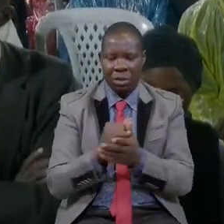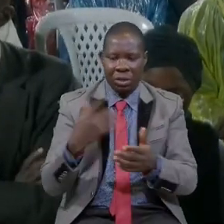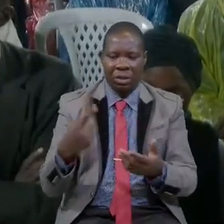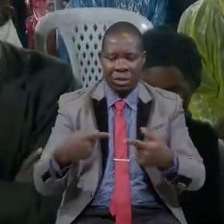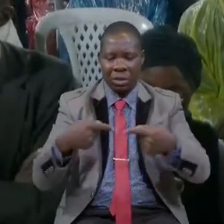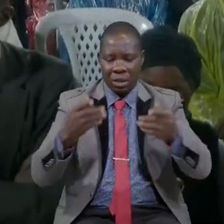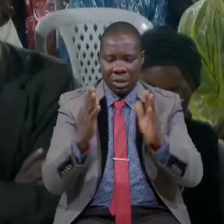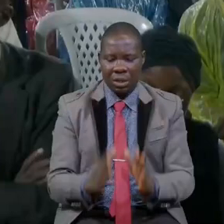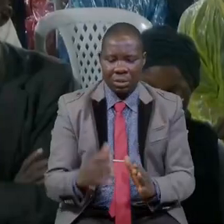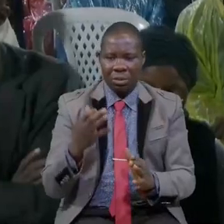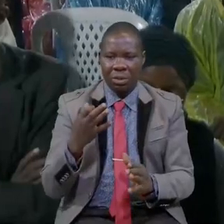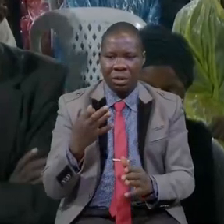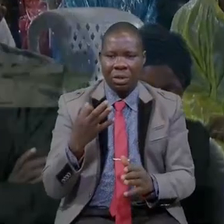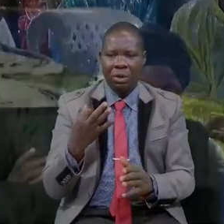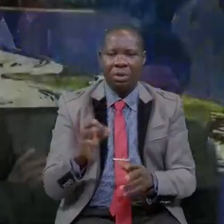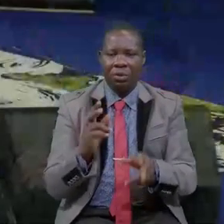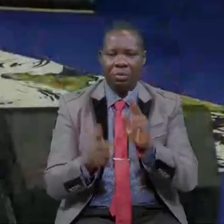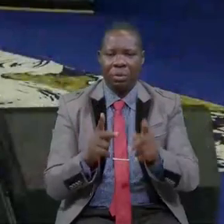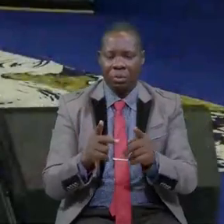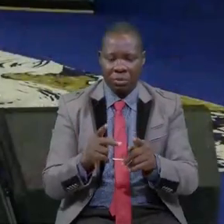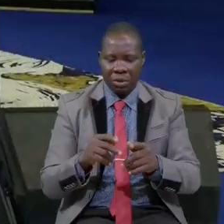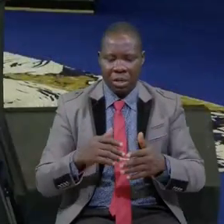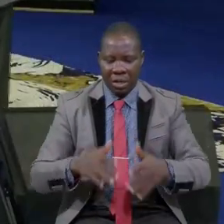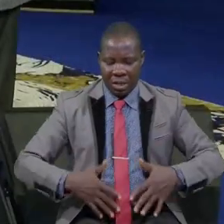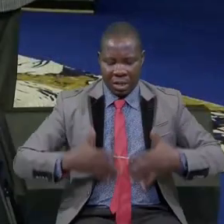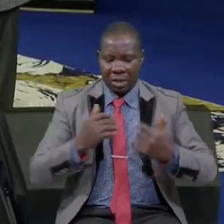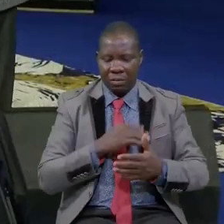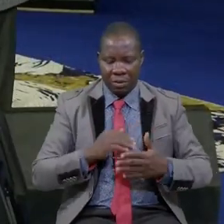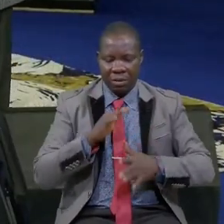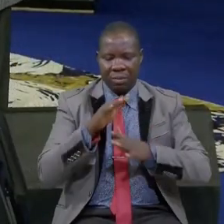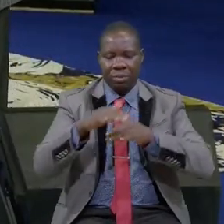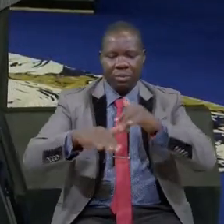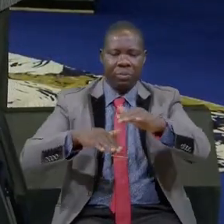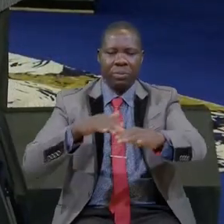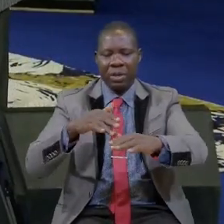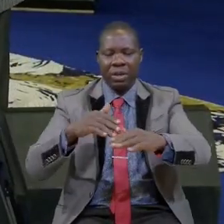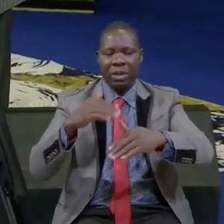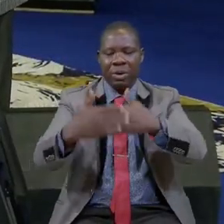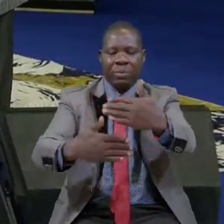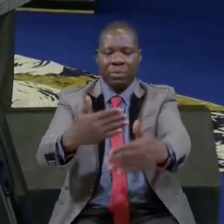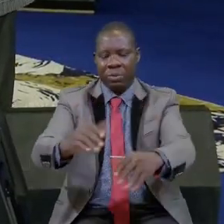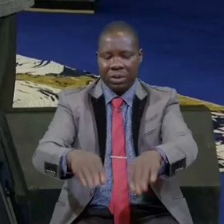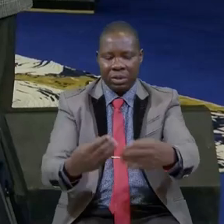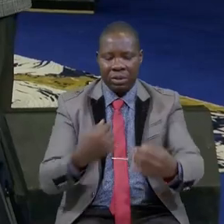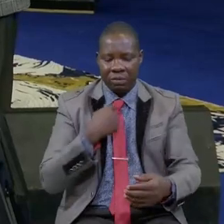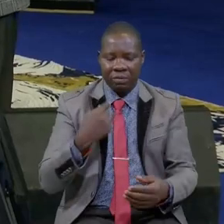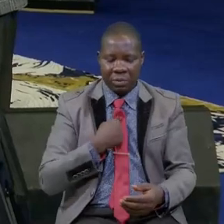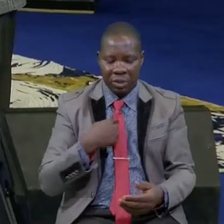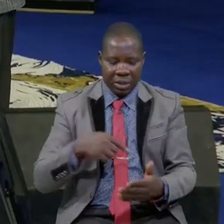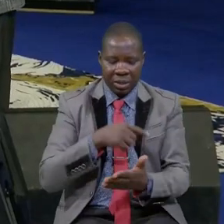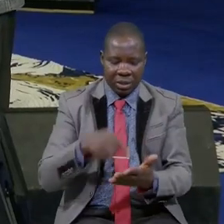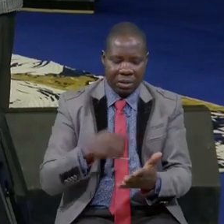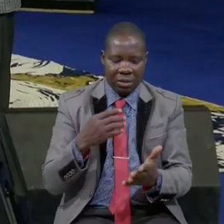Les ennemis de la vie des gens, de leur progrès, ils m'ont donné ça tel montant. Et il m'a